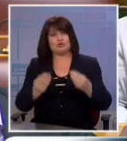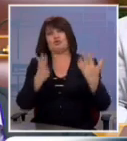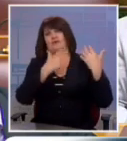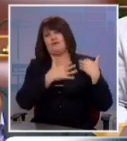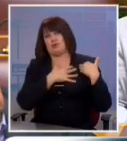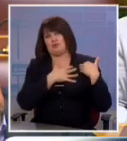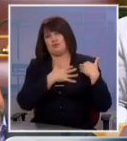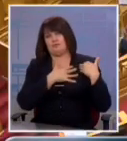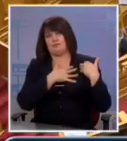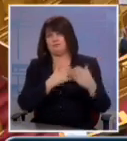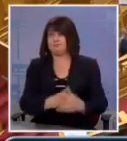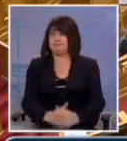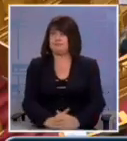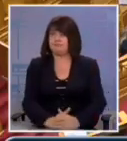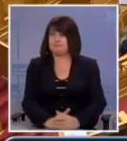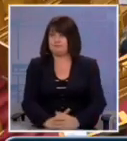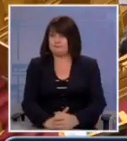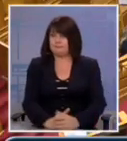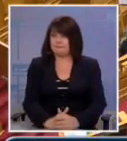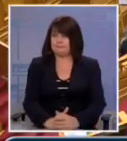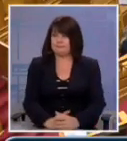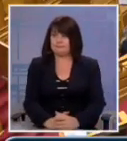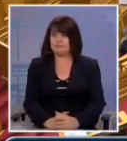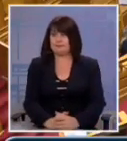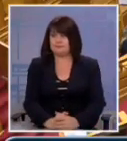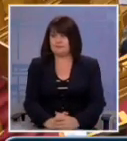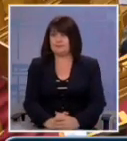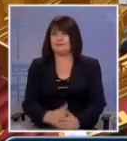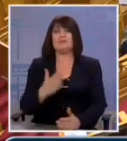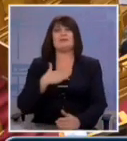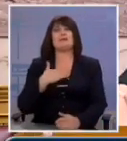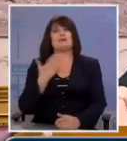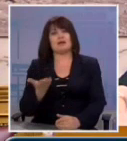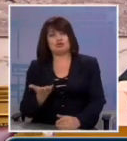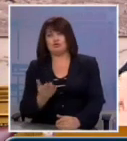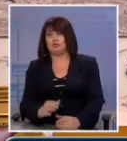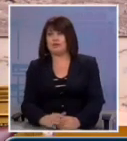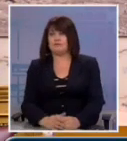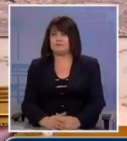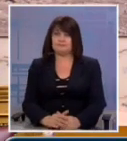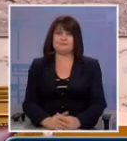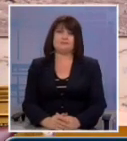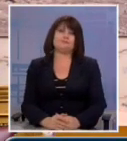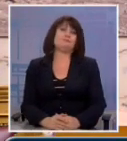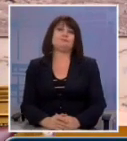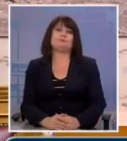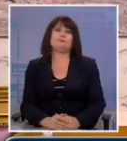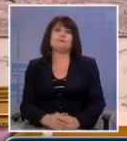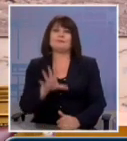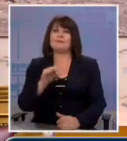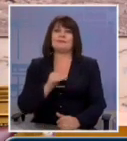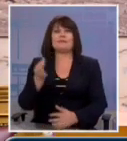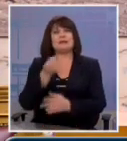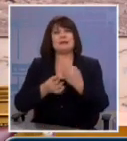κυρία Πρόεδρε. Κύριε Λοβέρδο, σας ευχαριστούμε που δώσατε την ερμηνεία